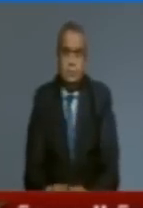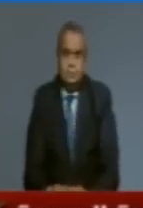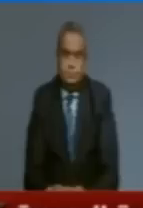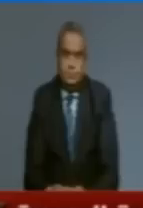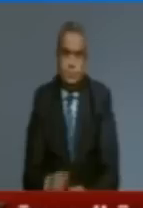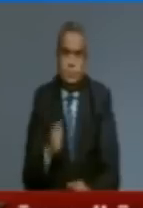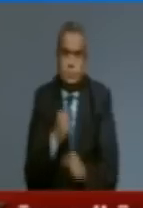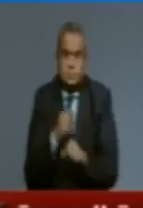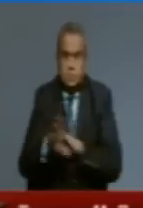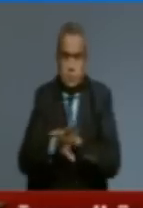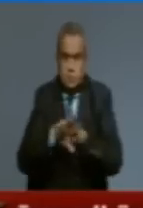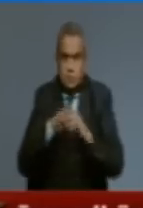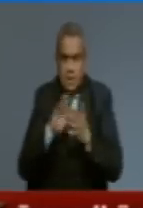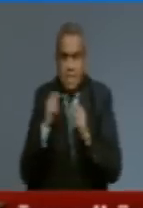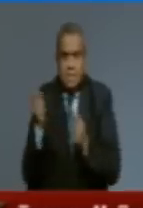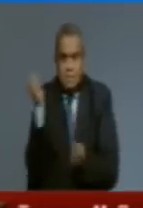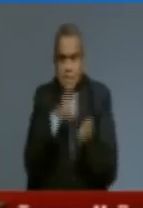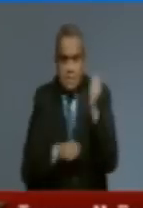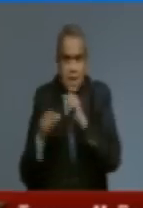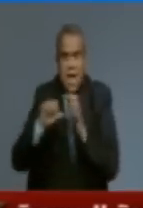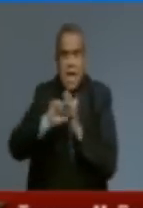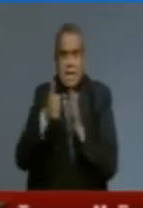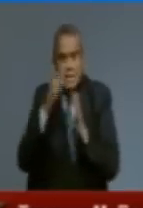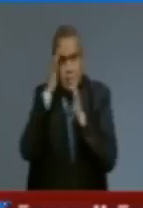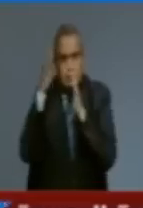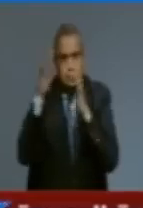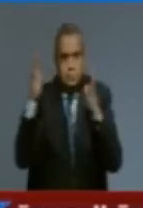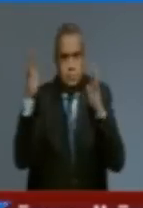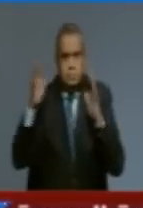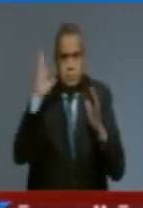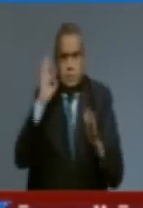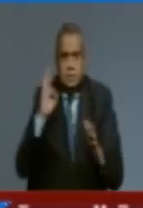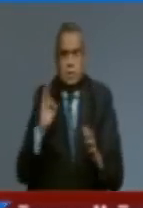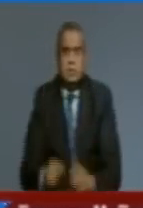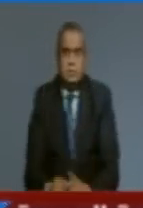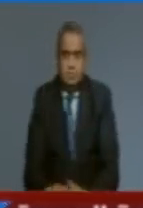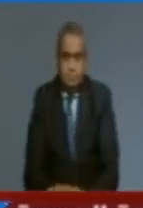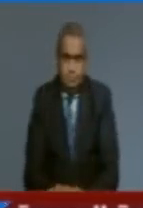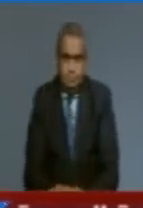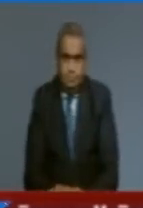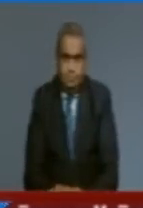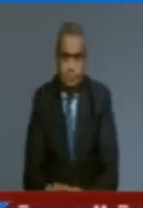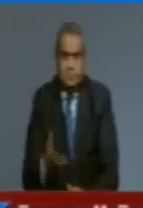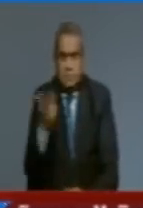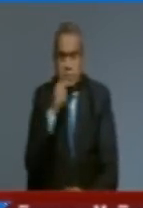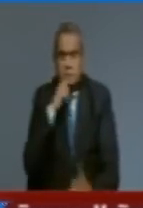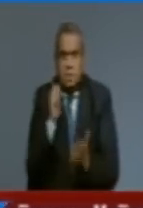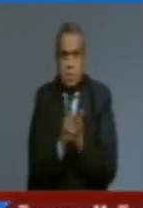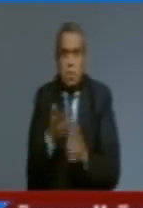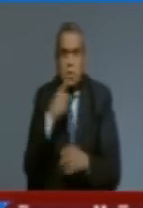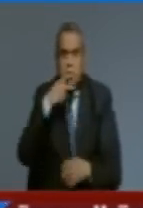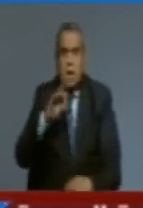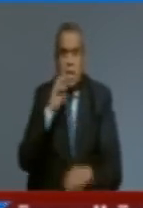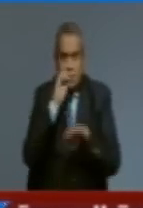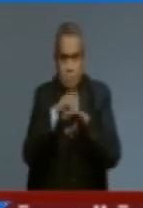عمليات الصناعية الجديدة. لذلك لا نوافق على أن نكون